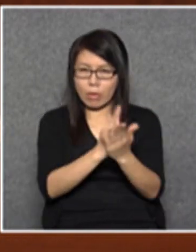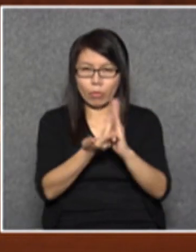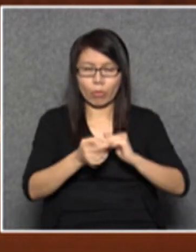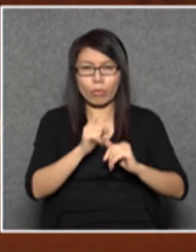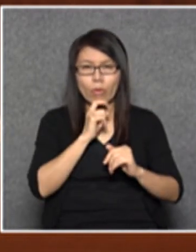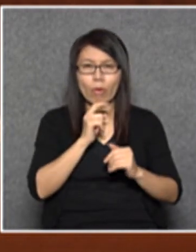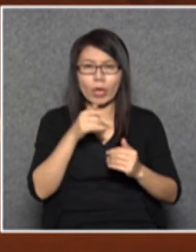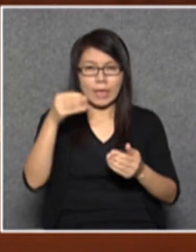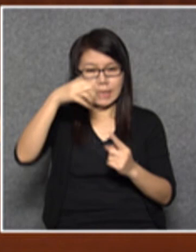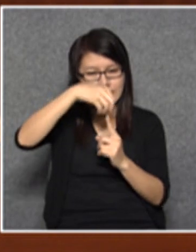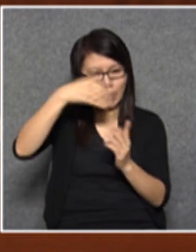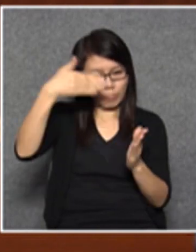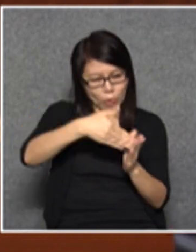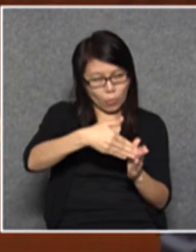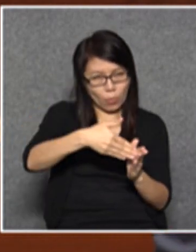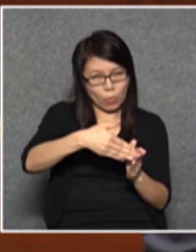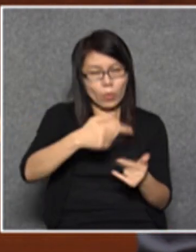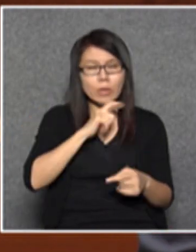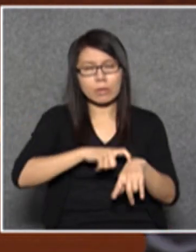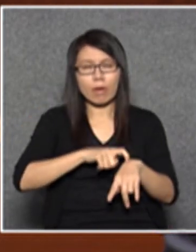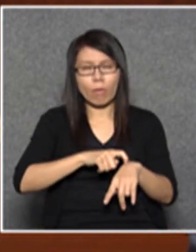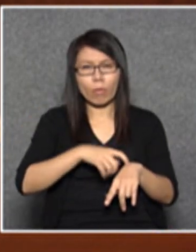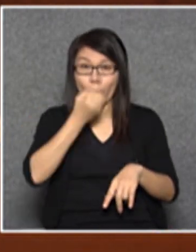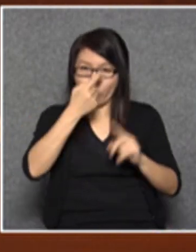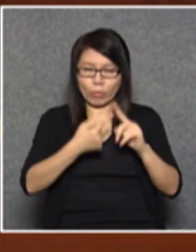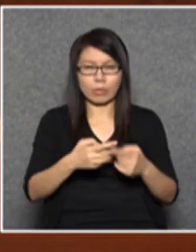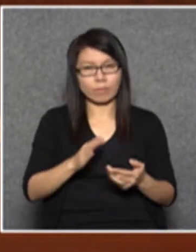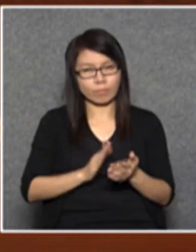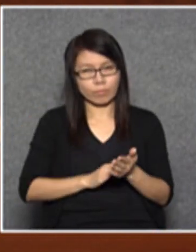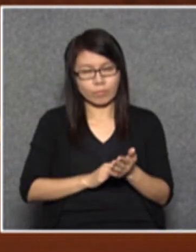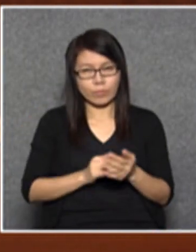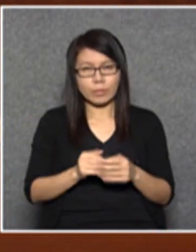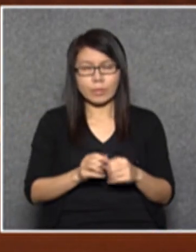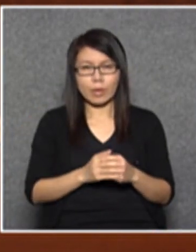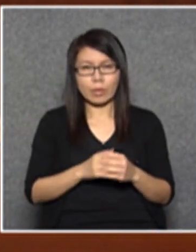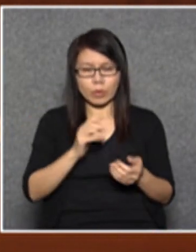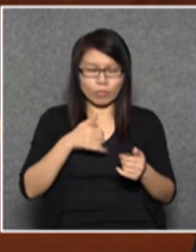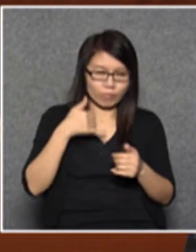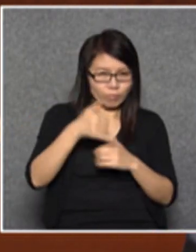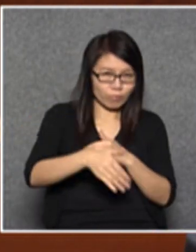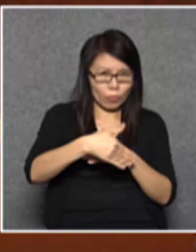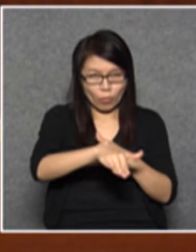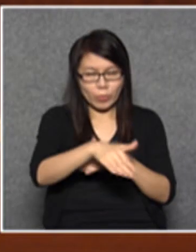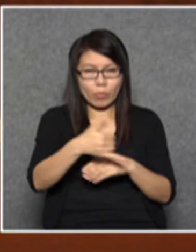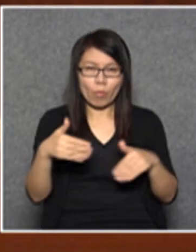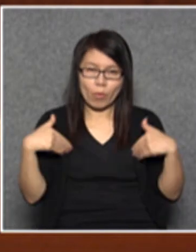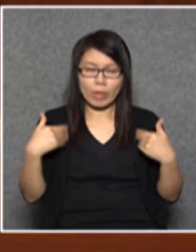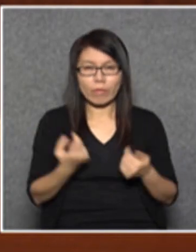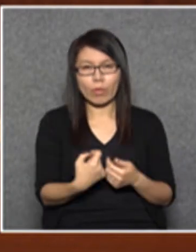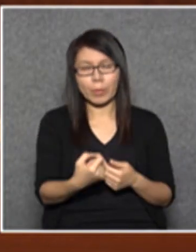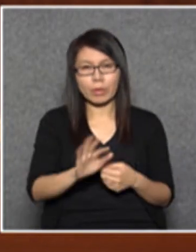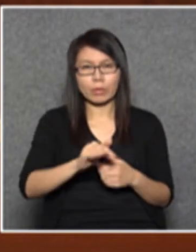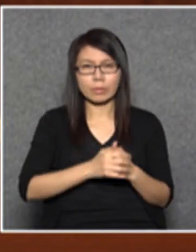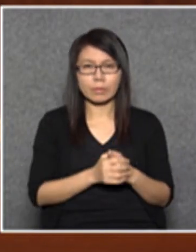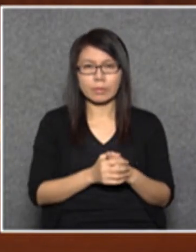到站嘅時間啊等等啊。咁呢個就令廣大市民那個出行咧係更加方便，咁所以咧